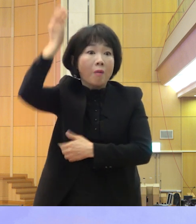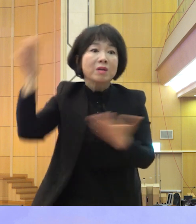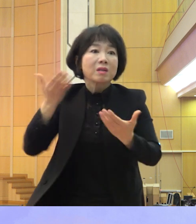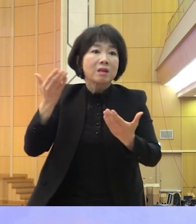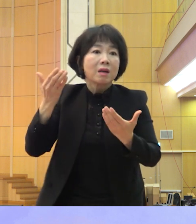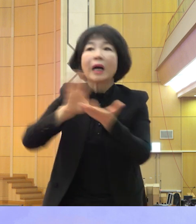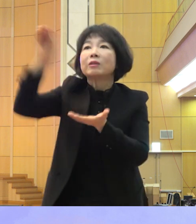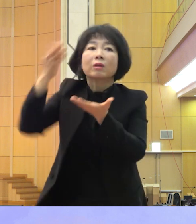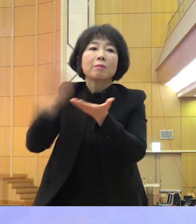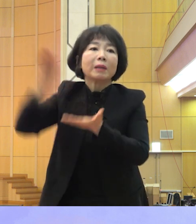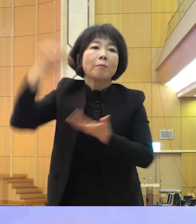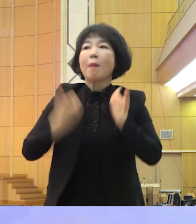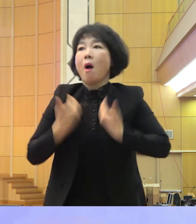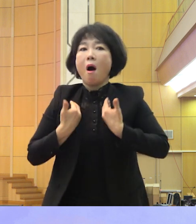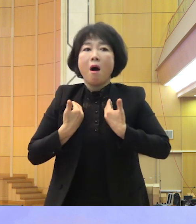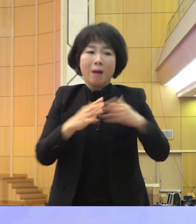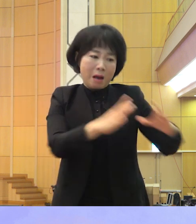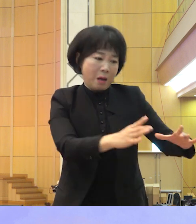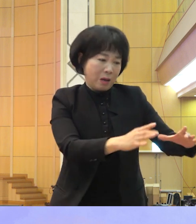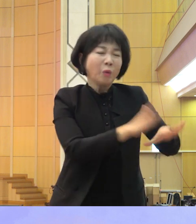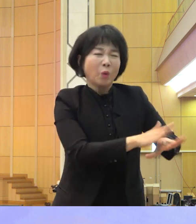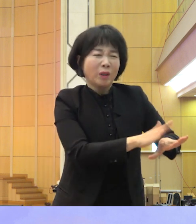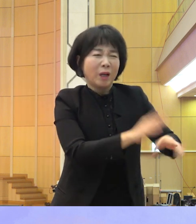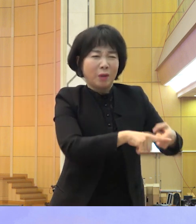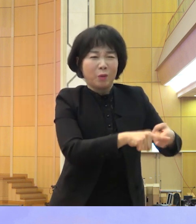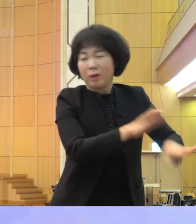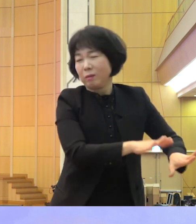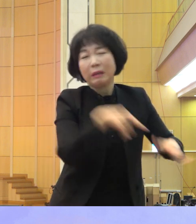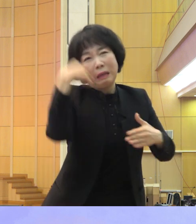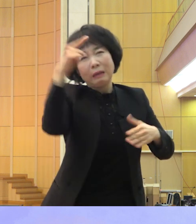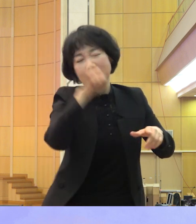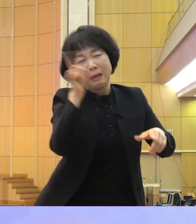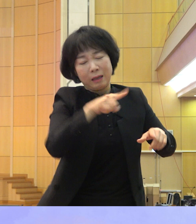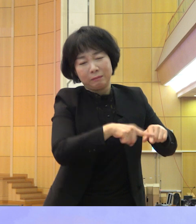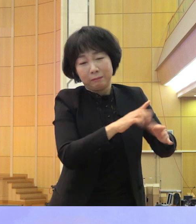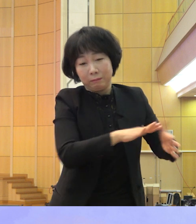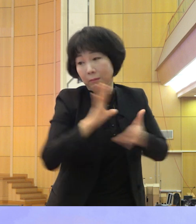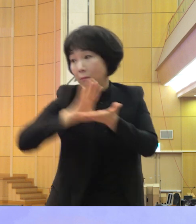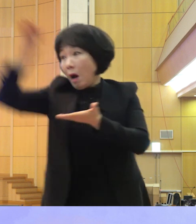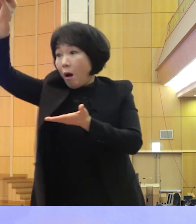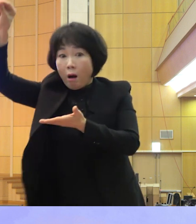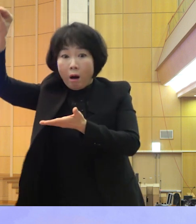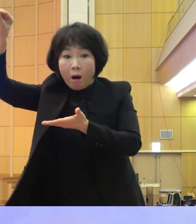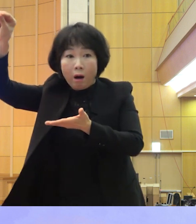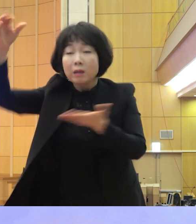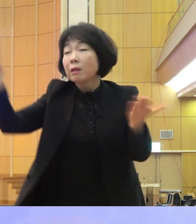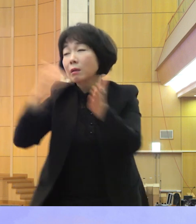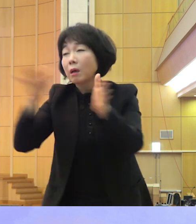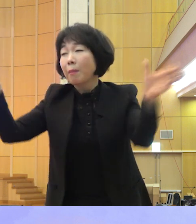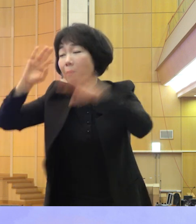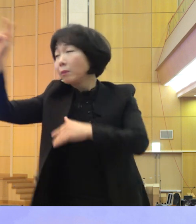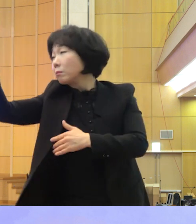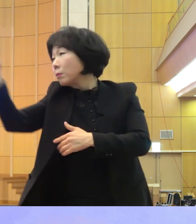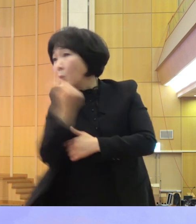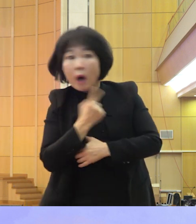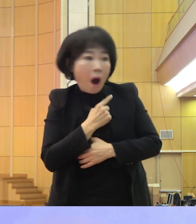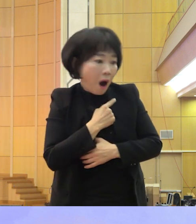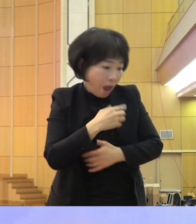게 바쁘니까 그냥 출근했단 말이죠. 아니 출근하고 저녁에 들어오니까 애들이 죽어버린 거예요.